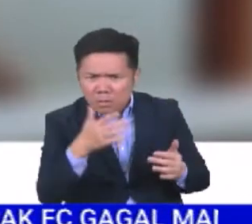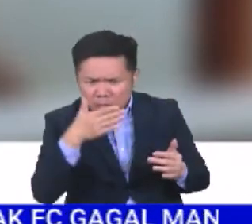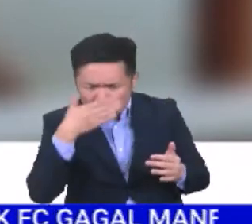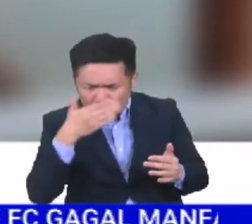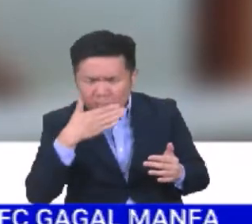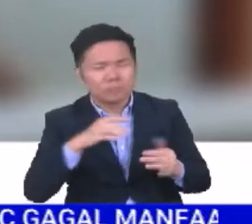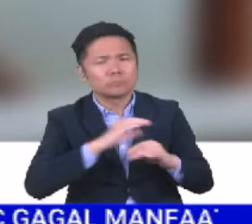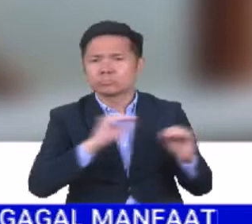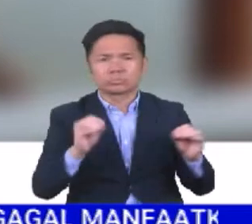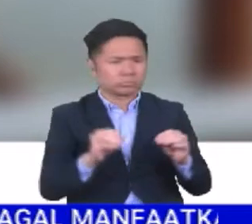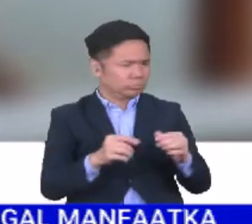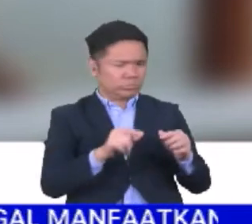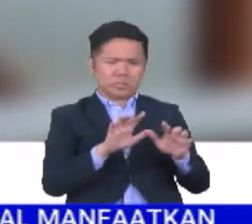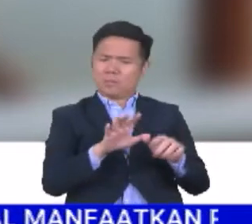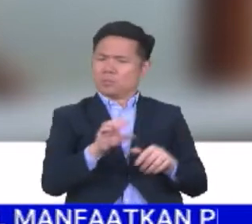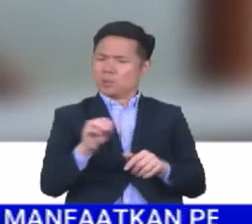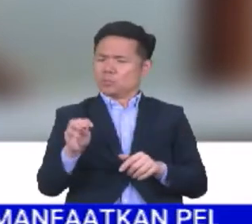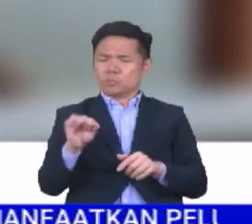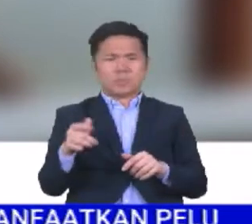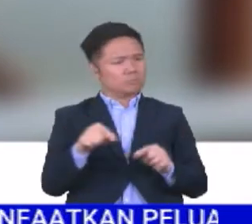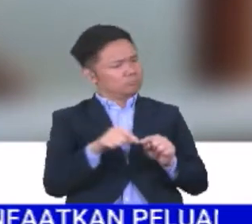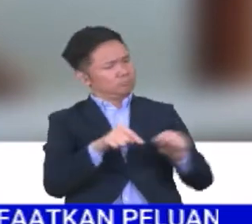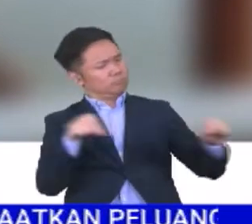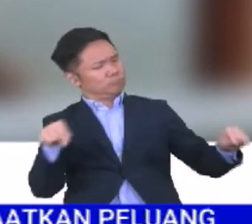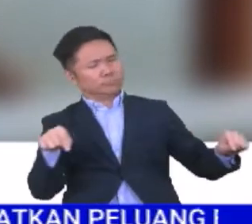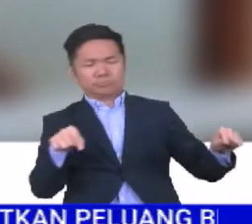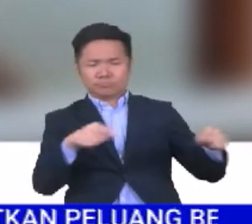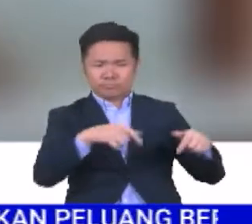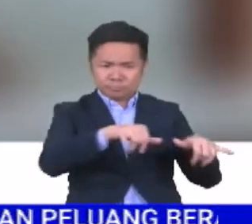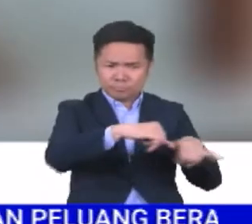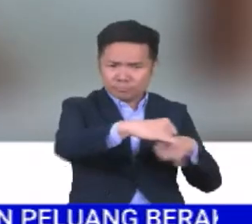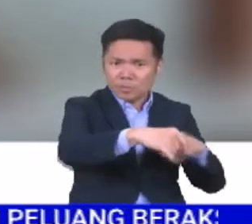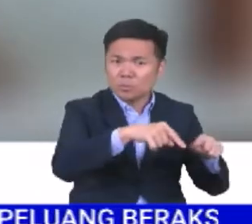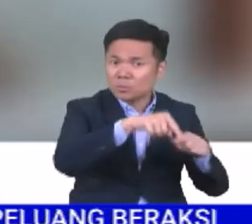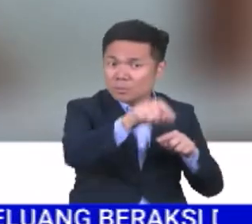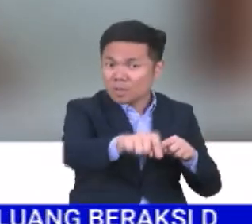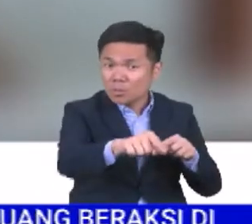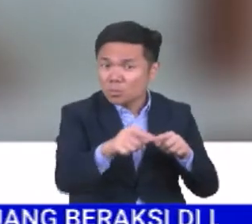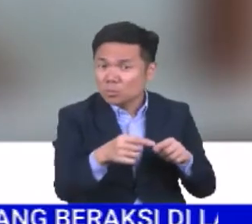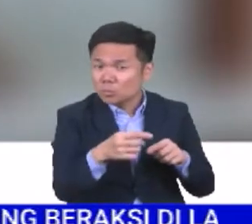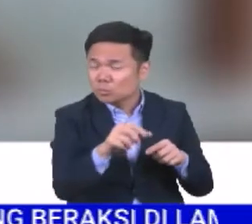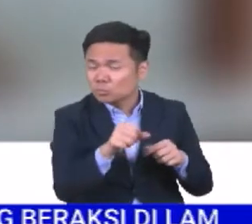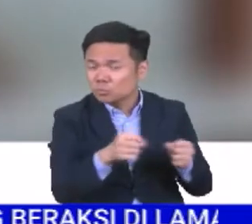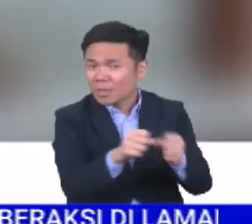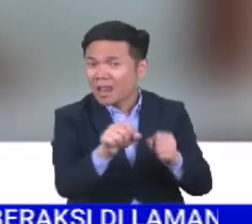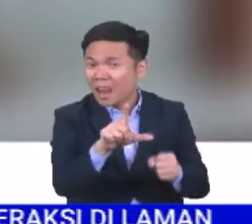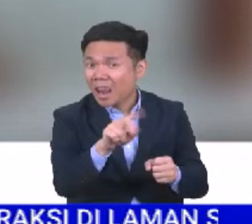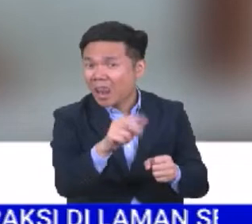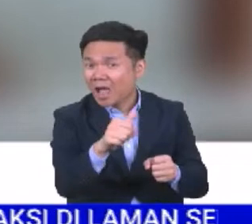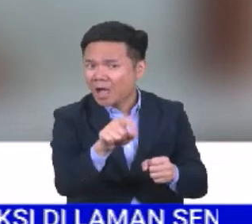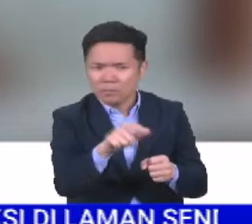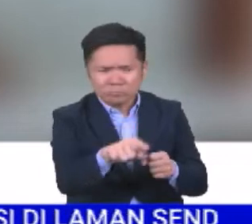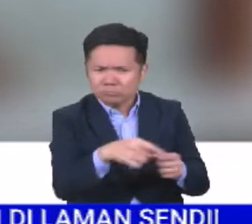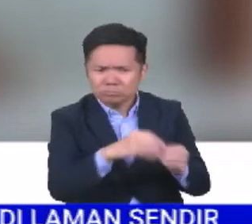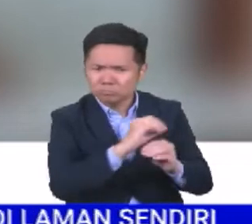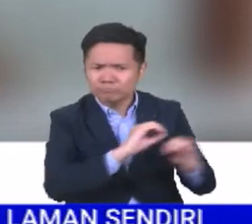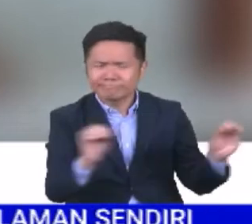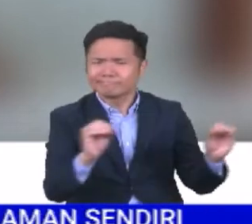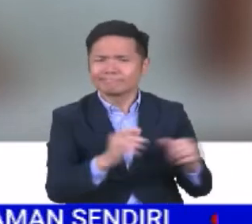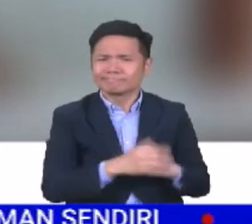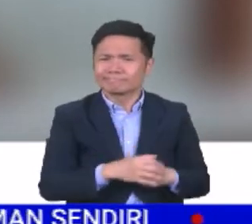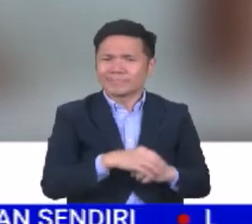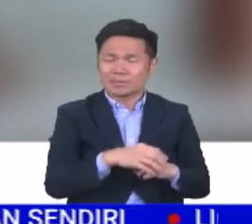ditemukan pada jarak 500 m dari muka SAW hingga ke hulu sungai langat ini sekaligus tidak memberi kesan kepada operasi